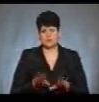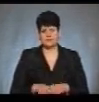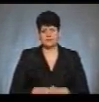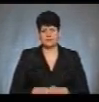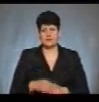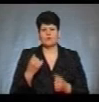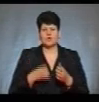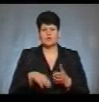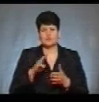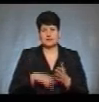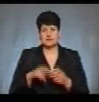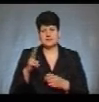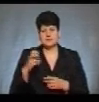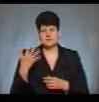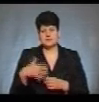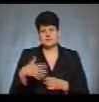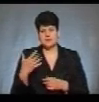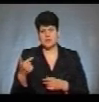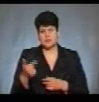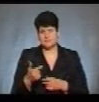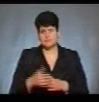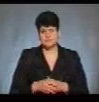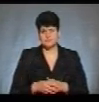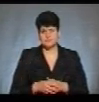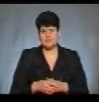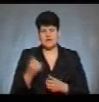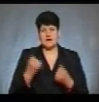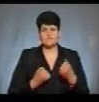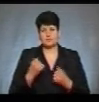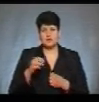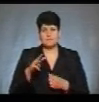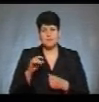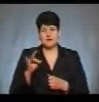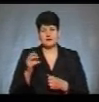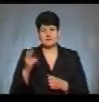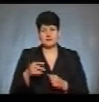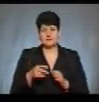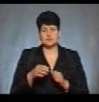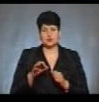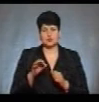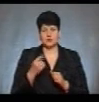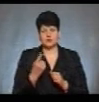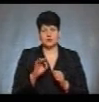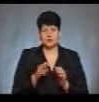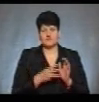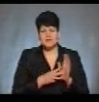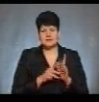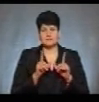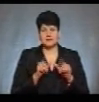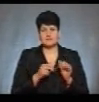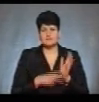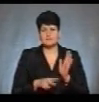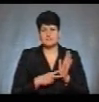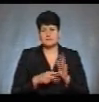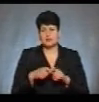Водія оштрафували на 255 гривень. Автомобіль марки ВАЗ-2108. Рухався зі швидкістю